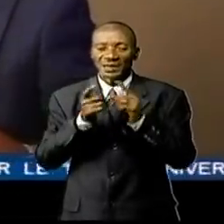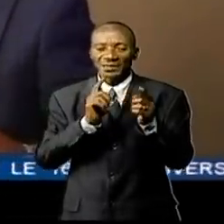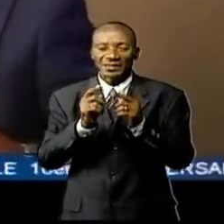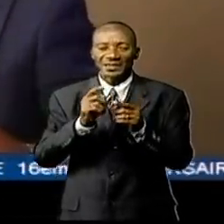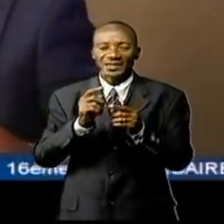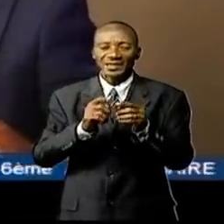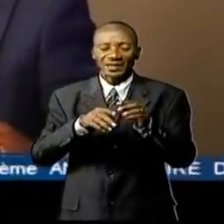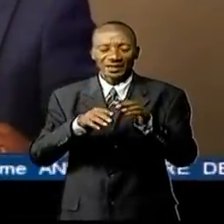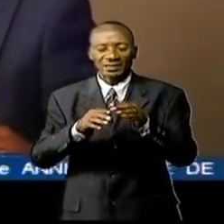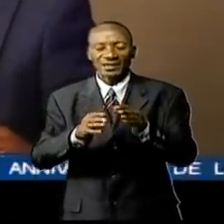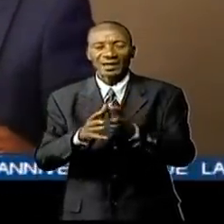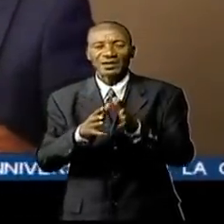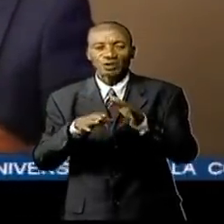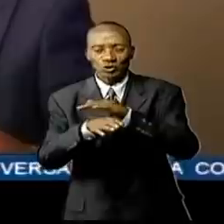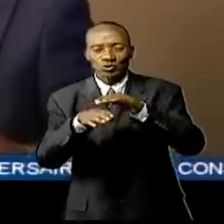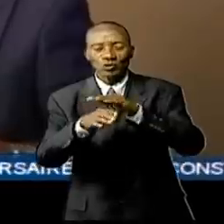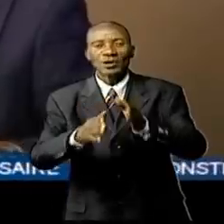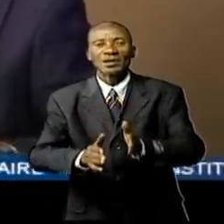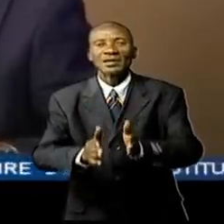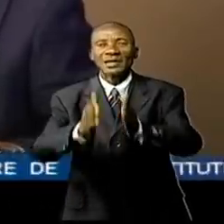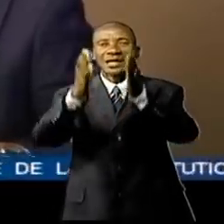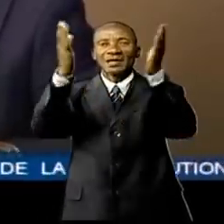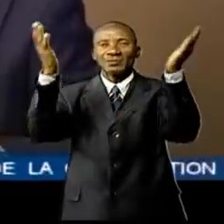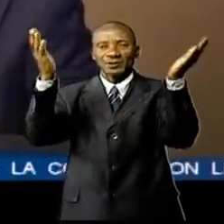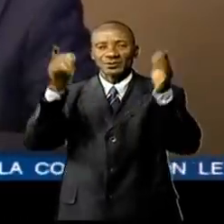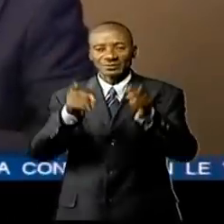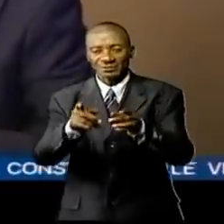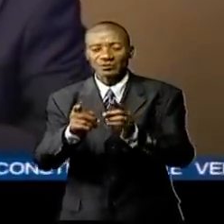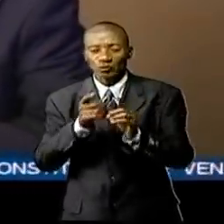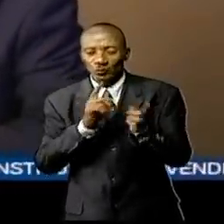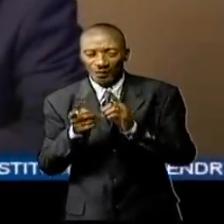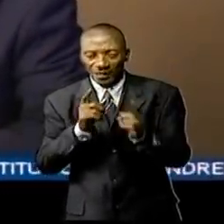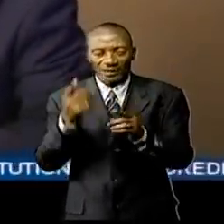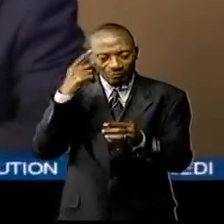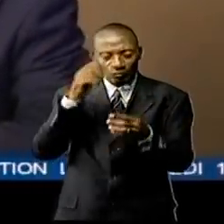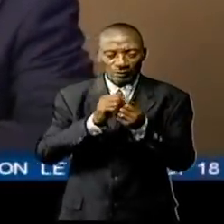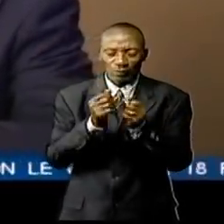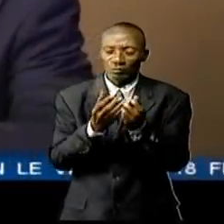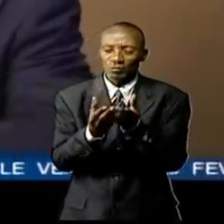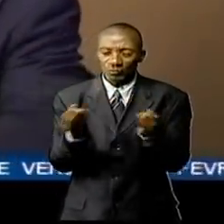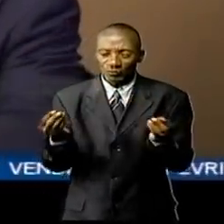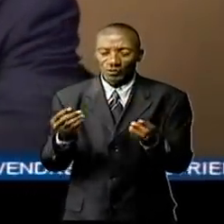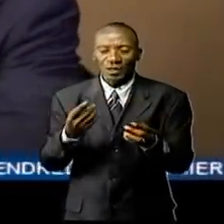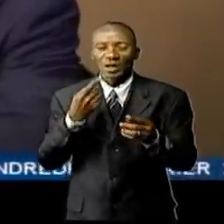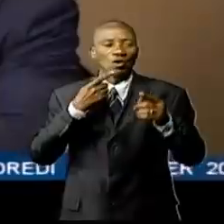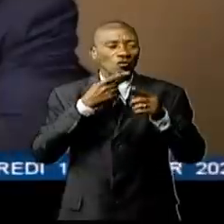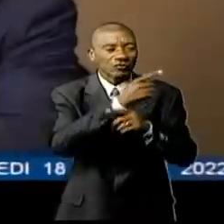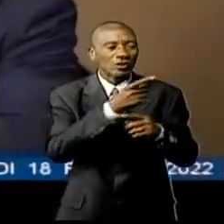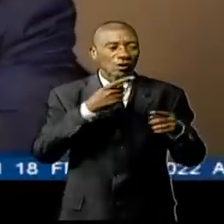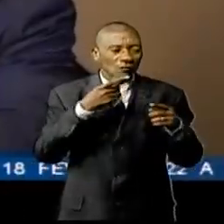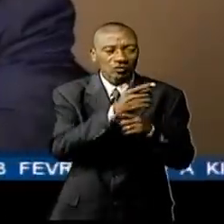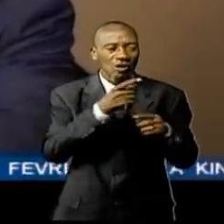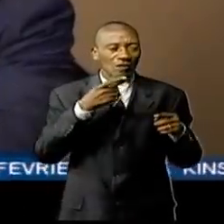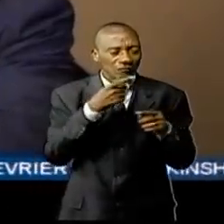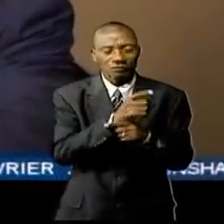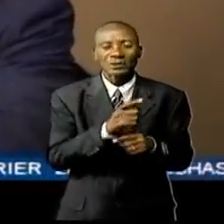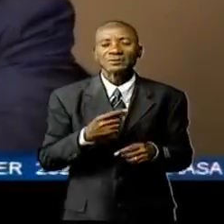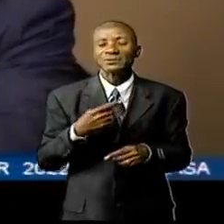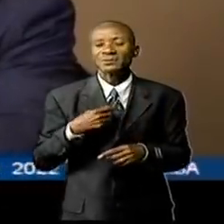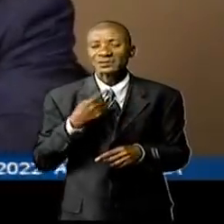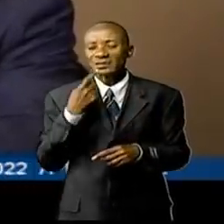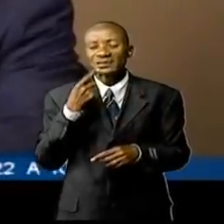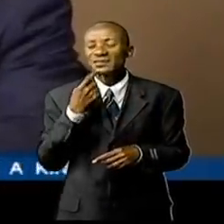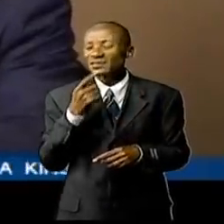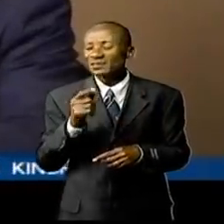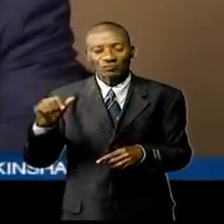ailleurs, le gouvernement de la République, sous le leadership de Son Excellence Monsieur Jean-Michel Sama Dukonde